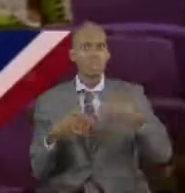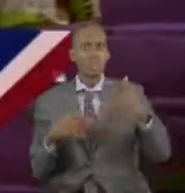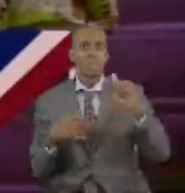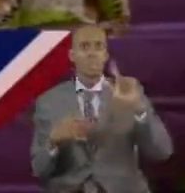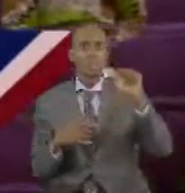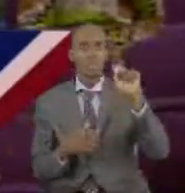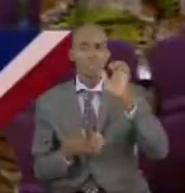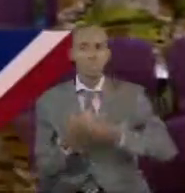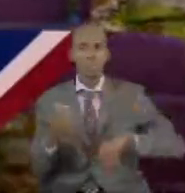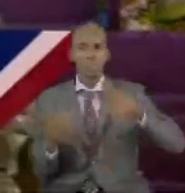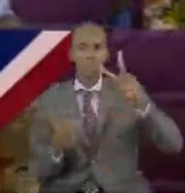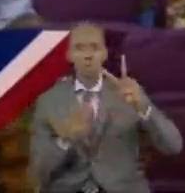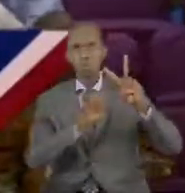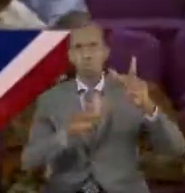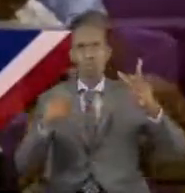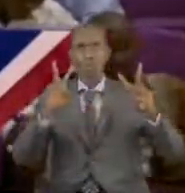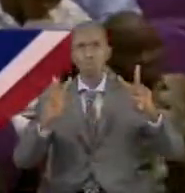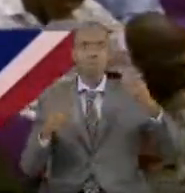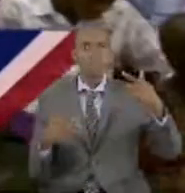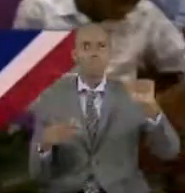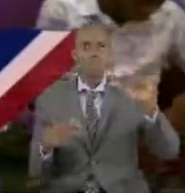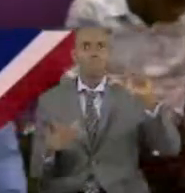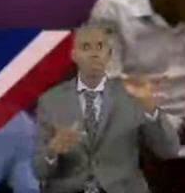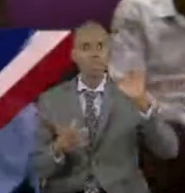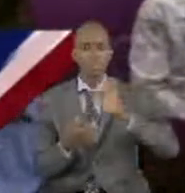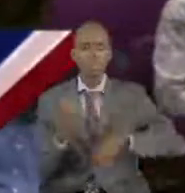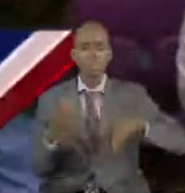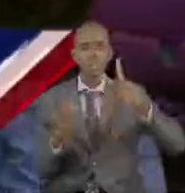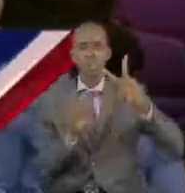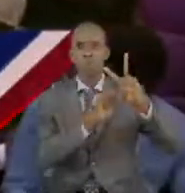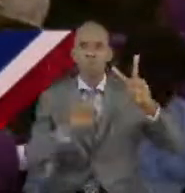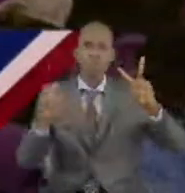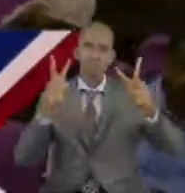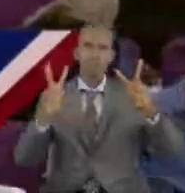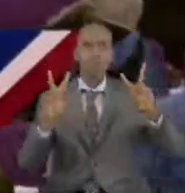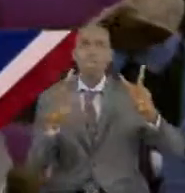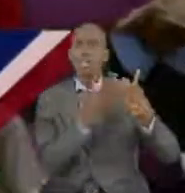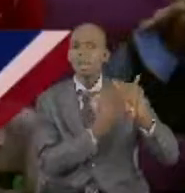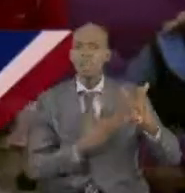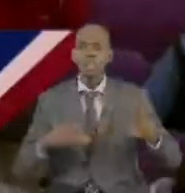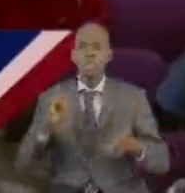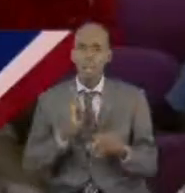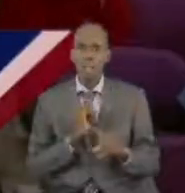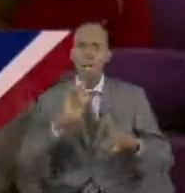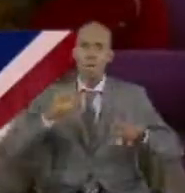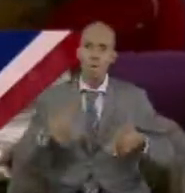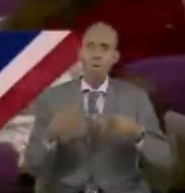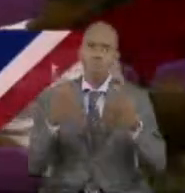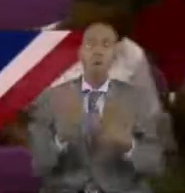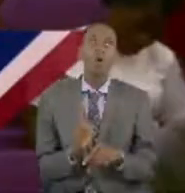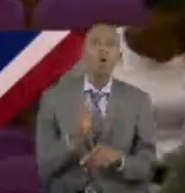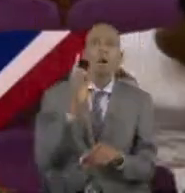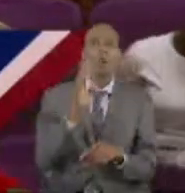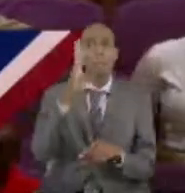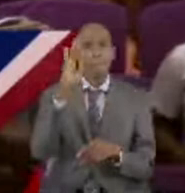dans la capitale versez 2 galates chapitre 2 verset 2 et ce fut d'après